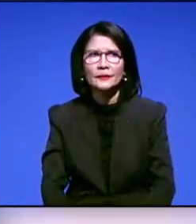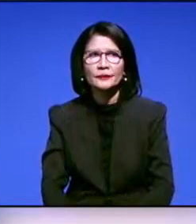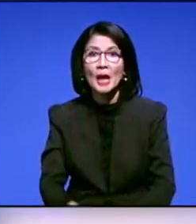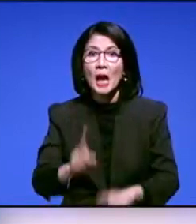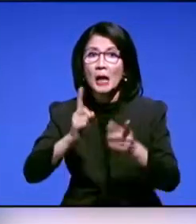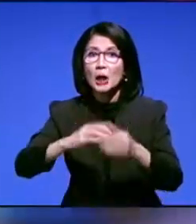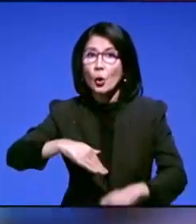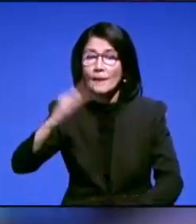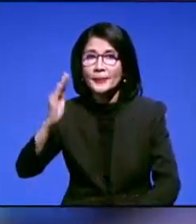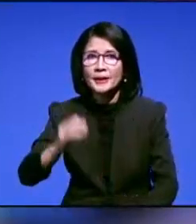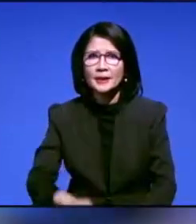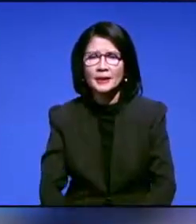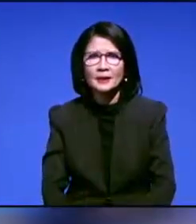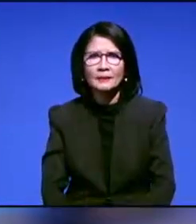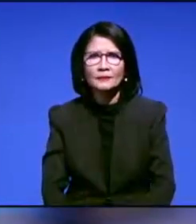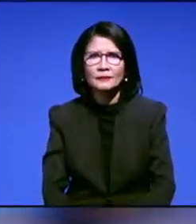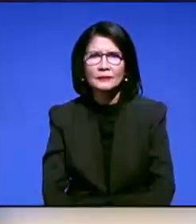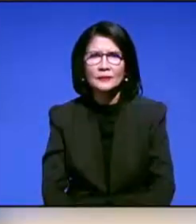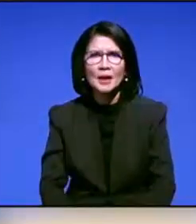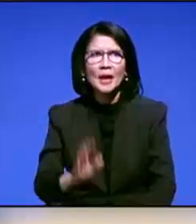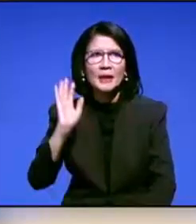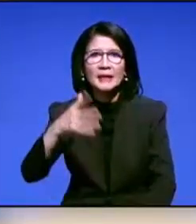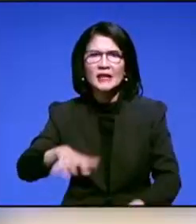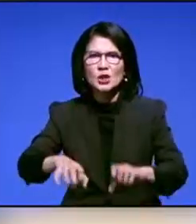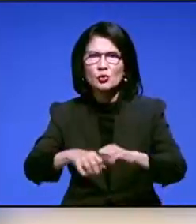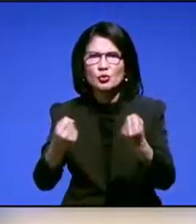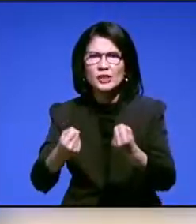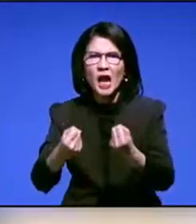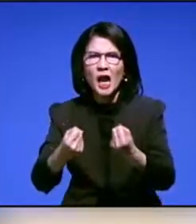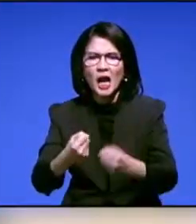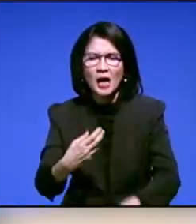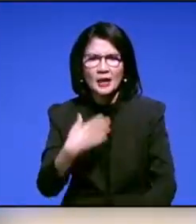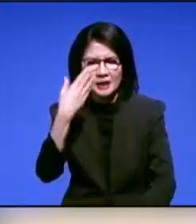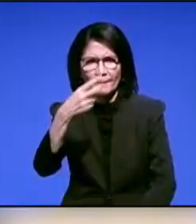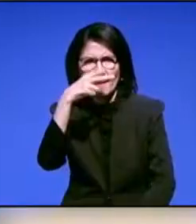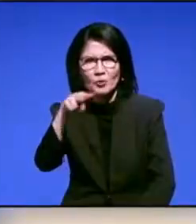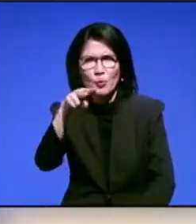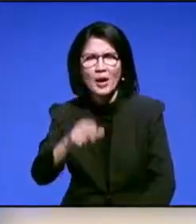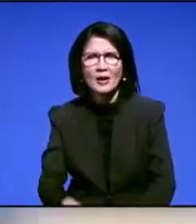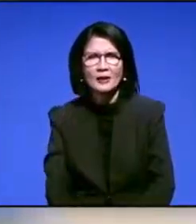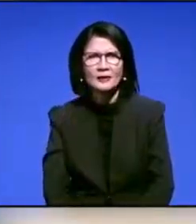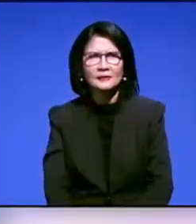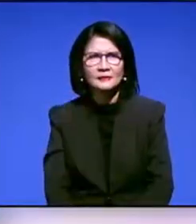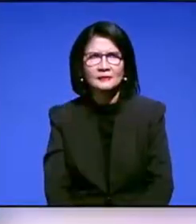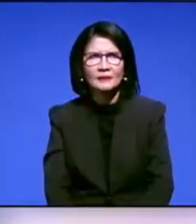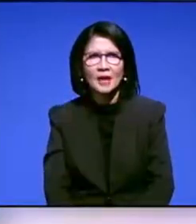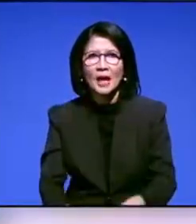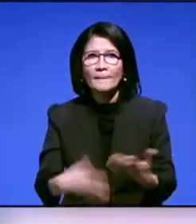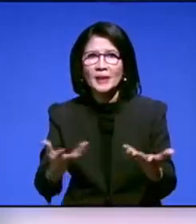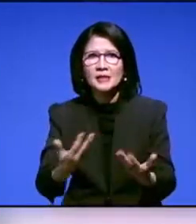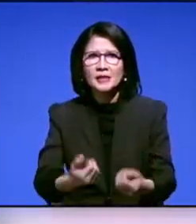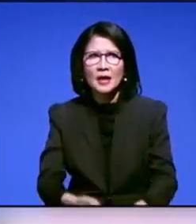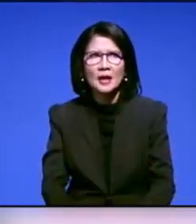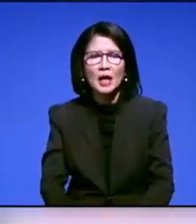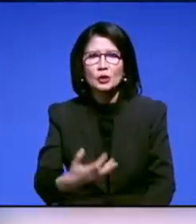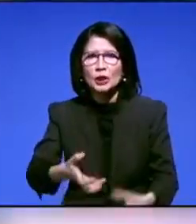Apabila sampai ada kelebihan seperti kasus ini, akan kita musnahkan langsung di depan atau tanpa penumpangnya tersebut. Biasanya langsung kita musnahkan,